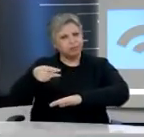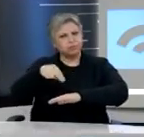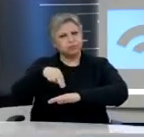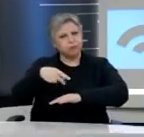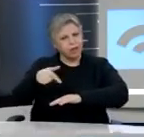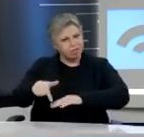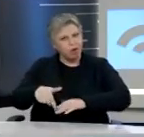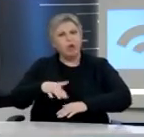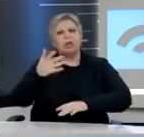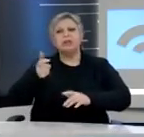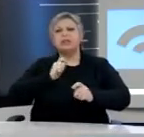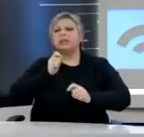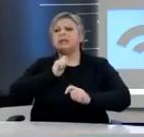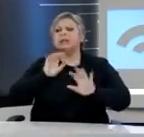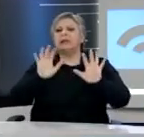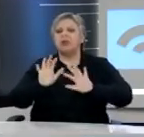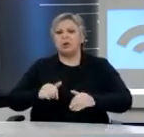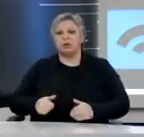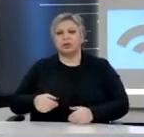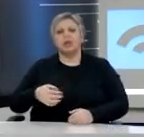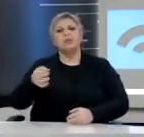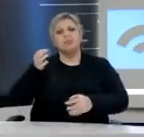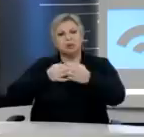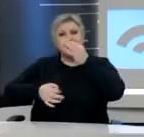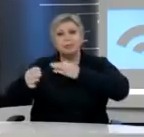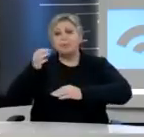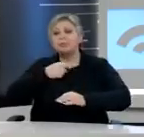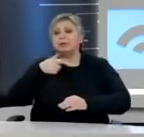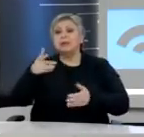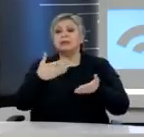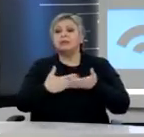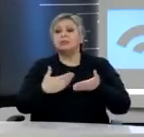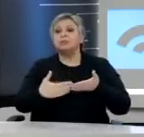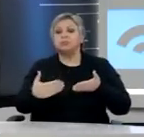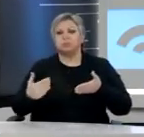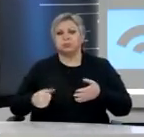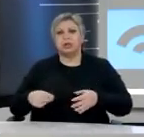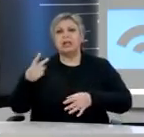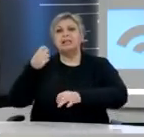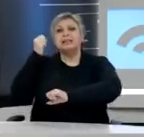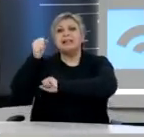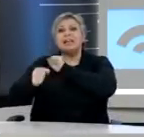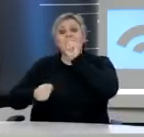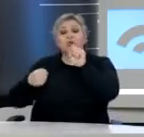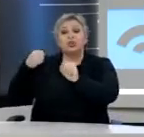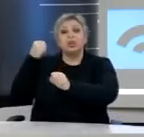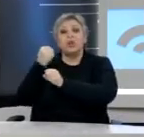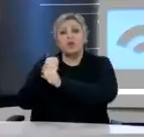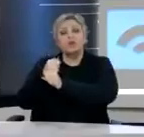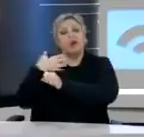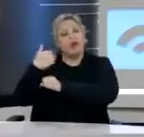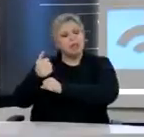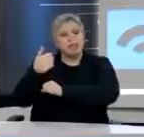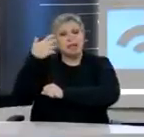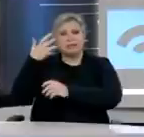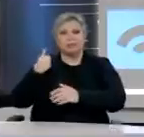Συμφωνία των Πρεσπών. Να μας πείτε ποια είναι για όλα αυτά τα επιχειρήματα τα οποία έχετε. Γιατί επί 20 χρόνια είχατε μια άποψη και τώρα, για